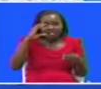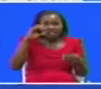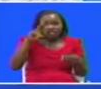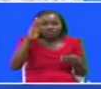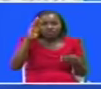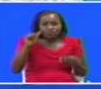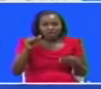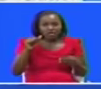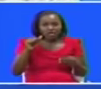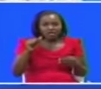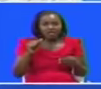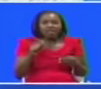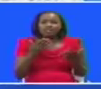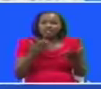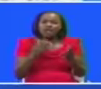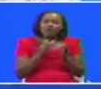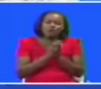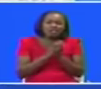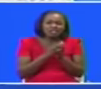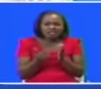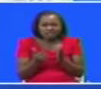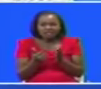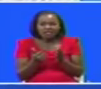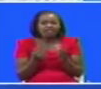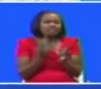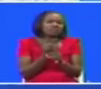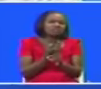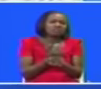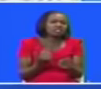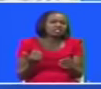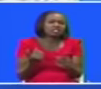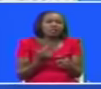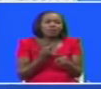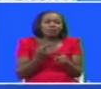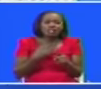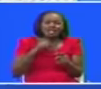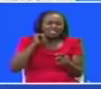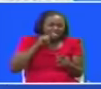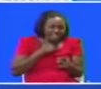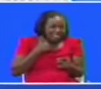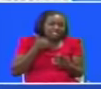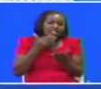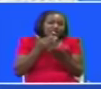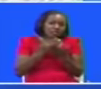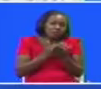katika mambo za Soviet na nini na kadhalika na ile ndio ndio. Lakini walifanya mpango mzuri sana ambao